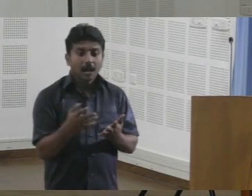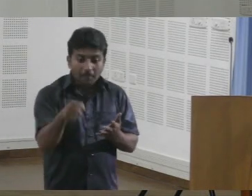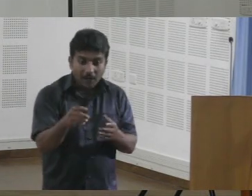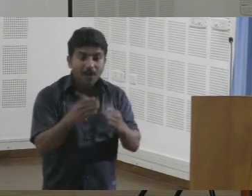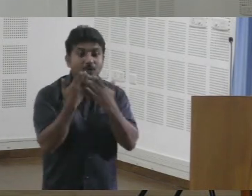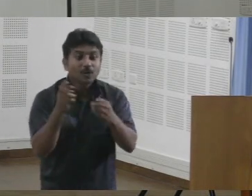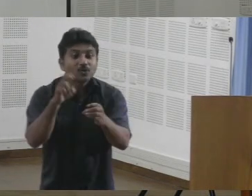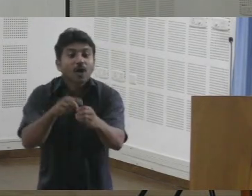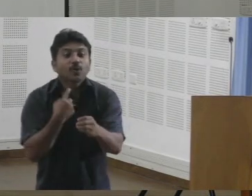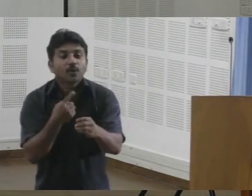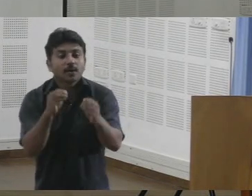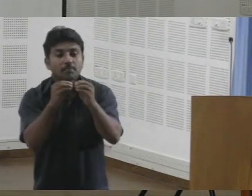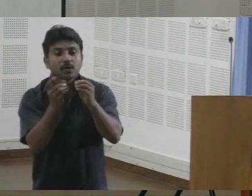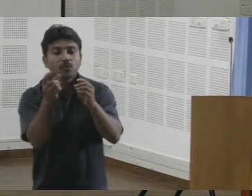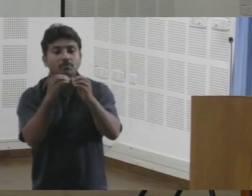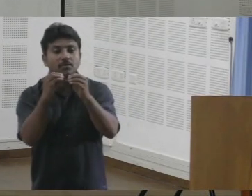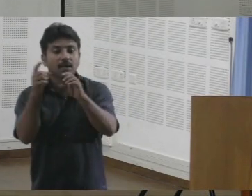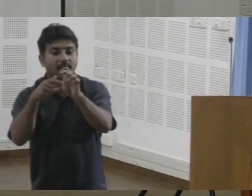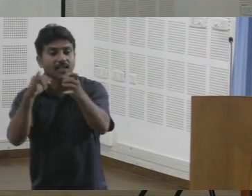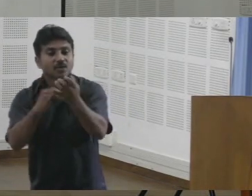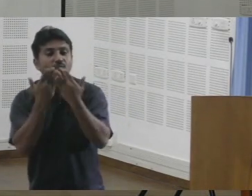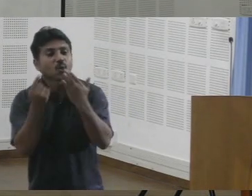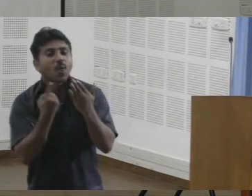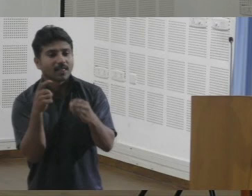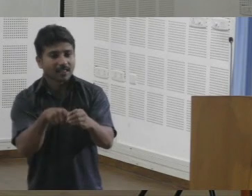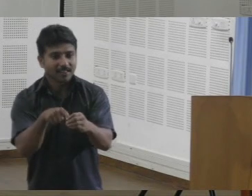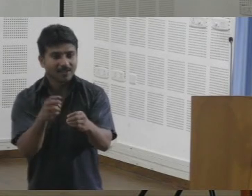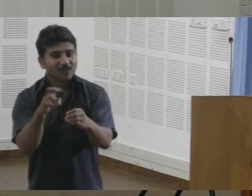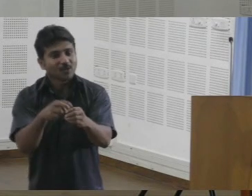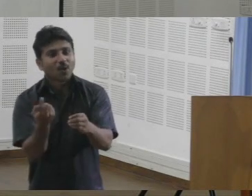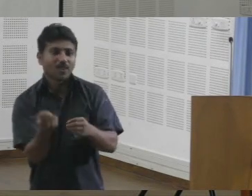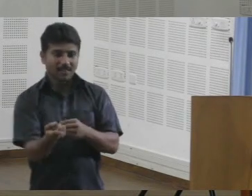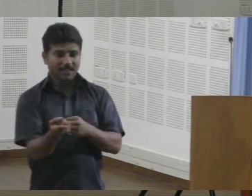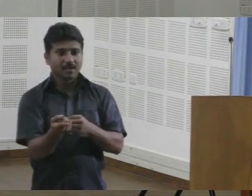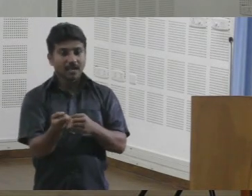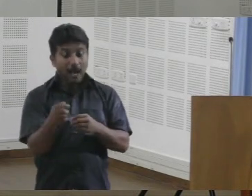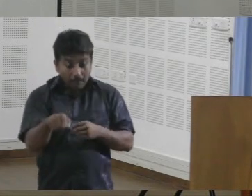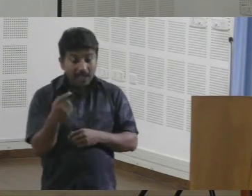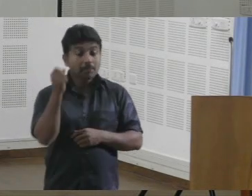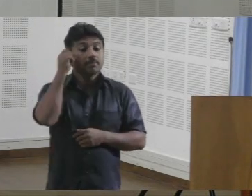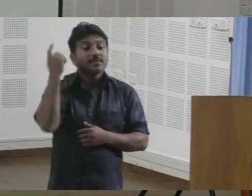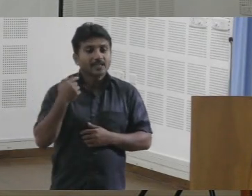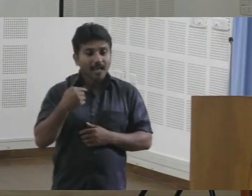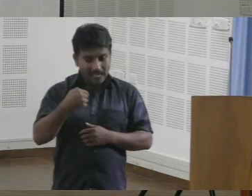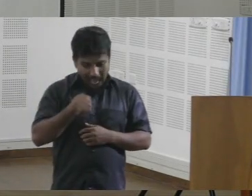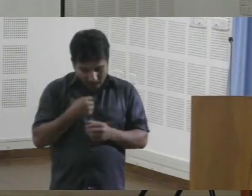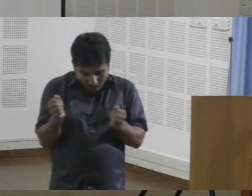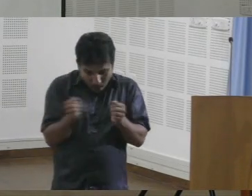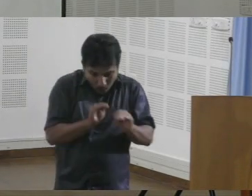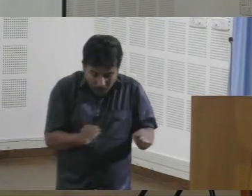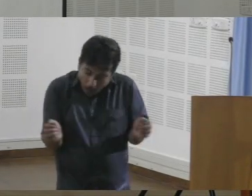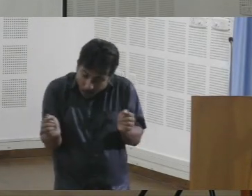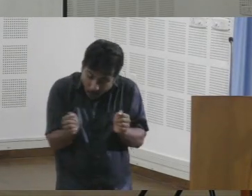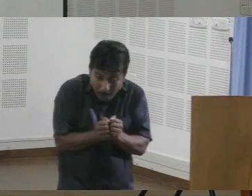വരെ തന്നത്. പിന്നെ എനിക്കും മനസ്സിലായി നമ്മളും കൂടെ വർക്ക് ചെയ്താൽ മാത്രമേ എന്തെങ്കിലും ചേഞ്ചസ് വരുത്താൻ പറ്റുള്ളൂ